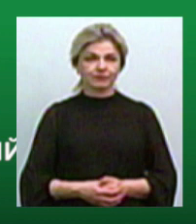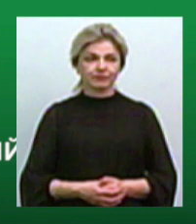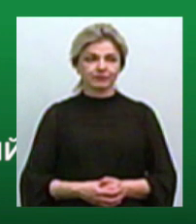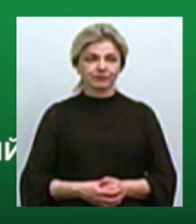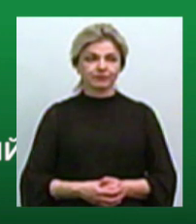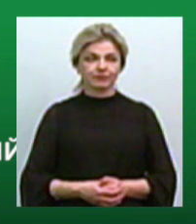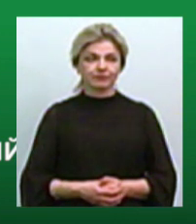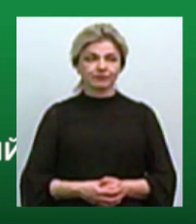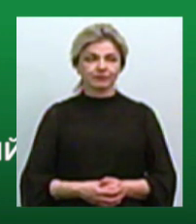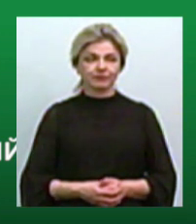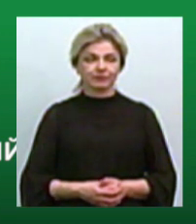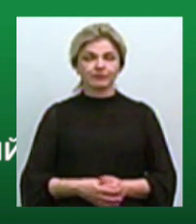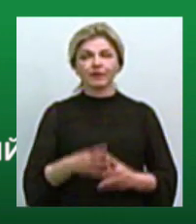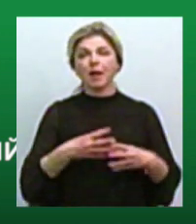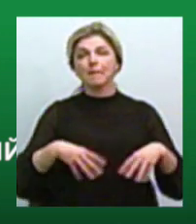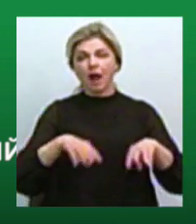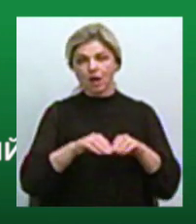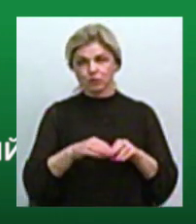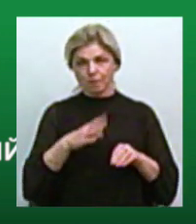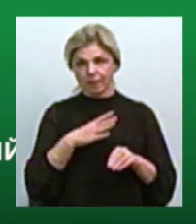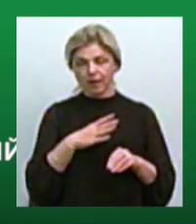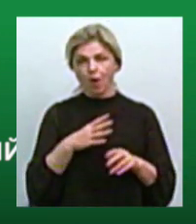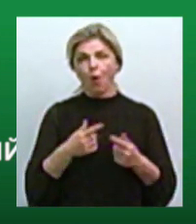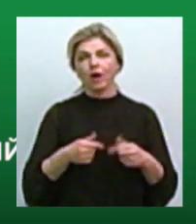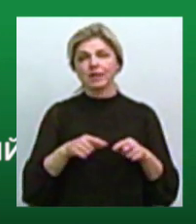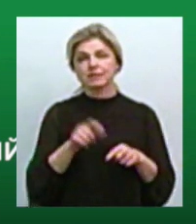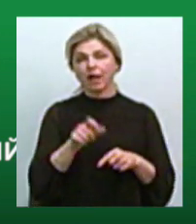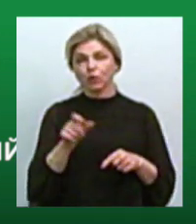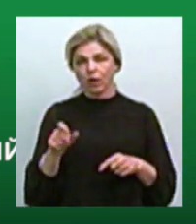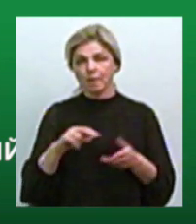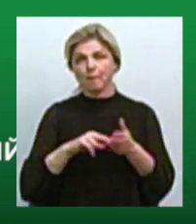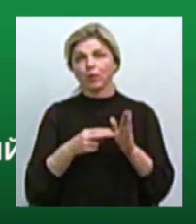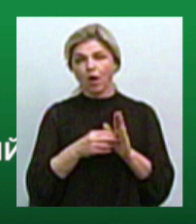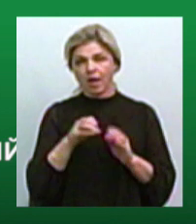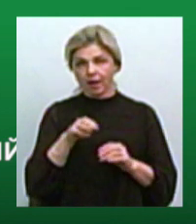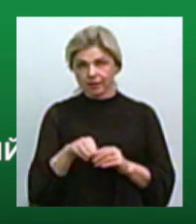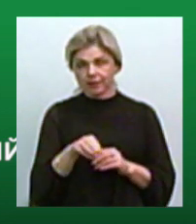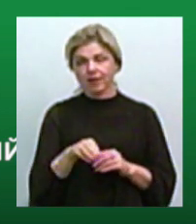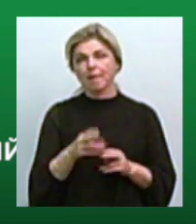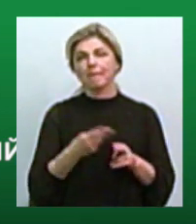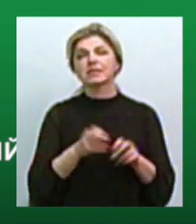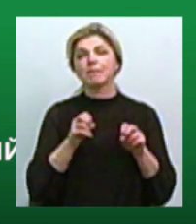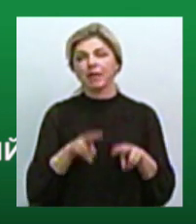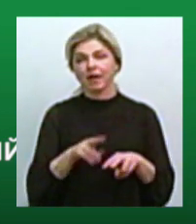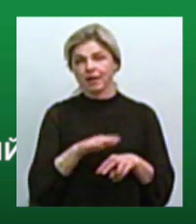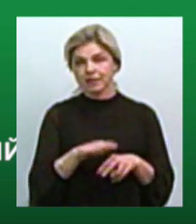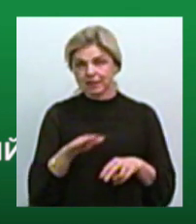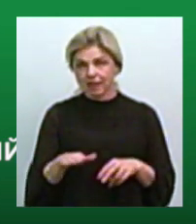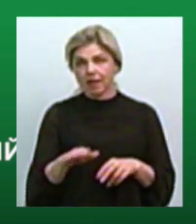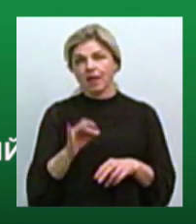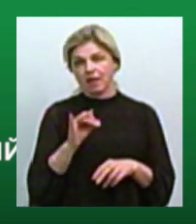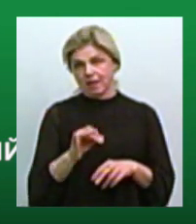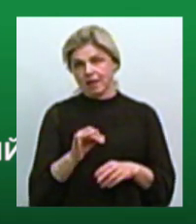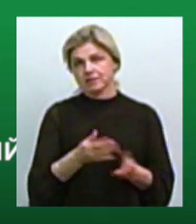Ми були разом із співорганізаторами в проєкті «Безпека дитини 3» і в свою